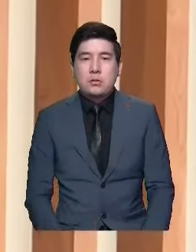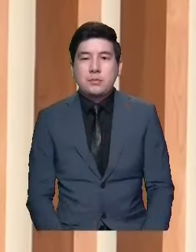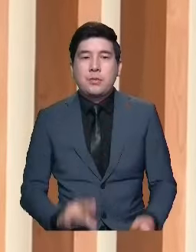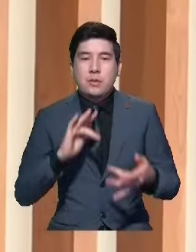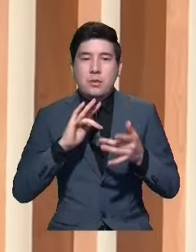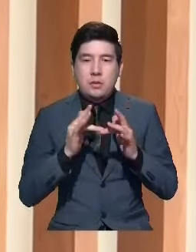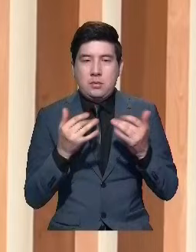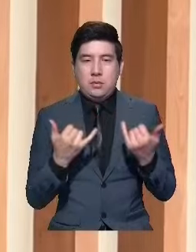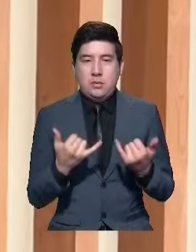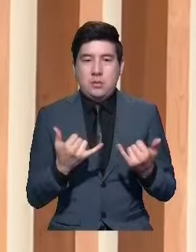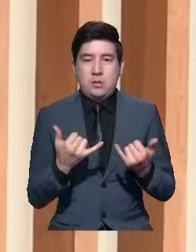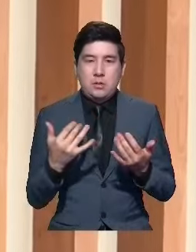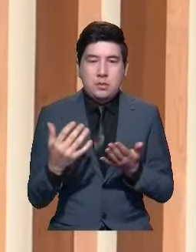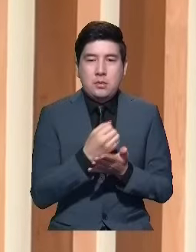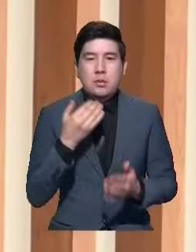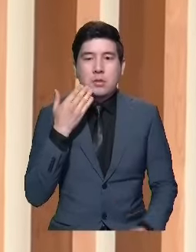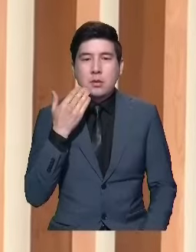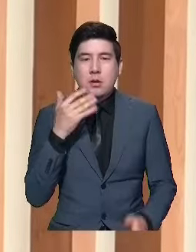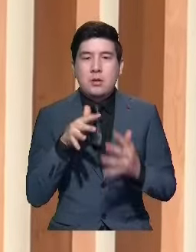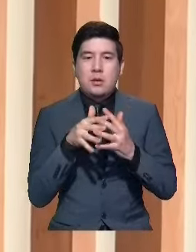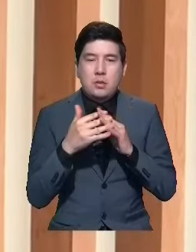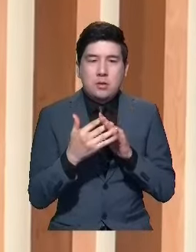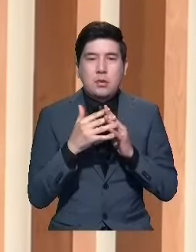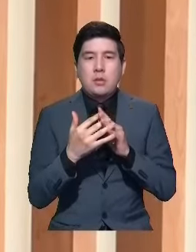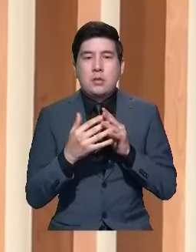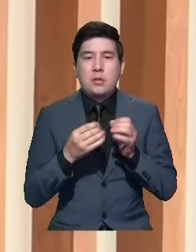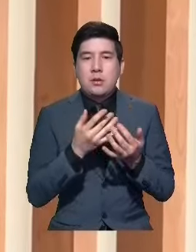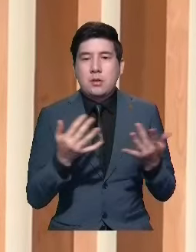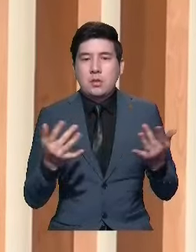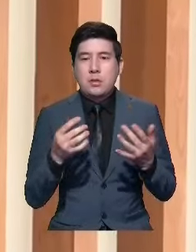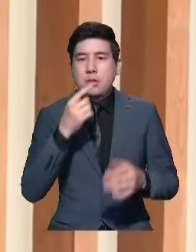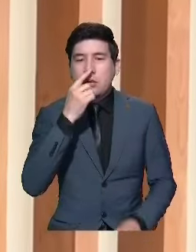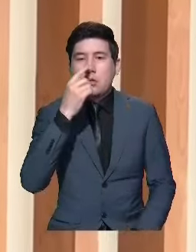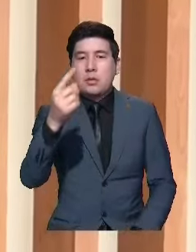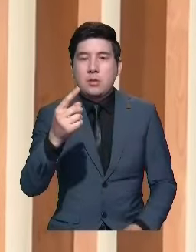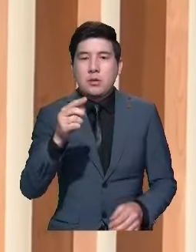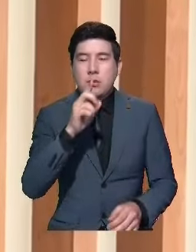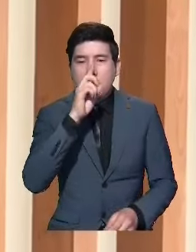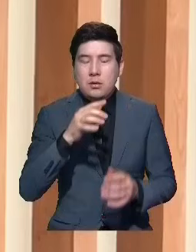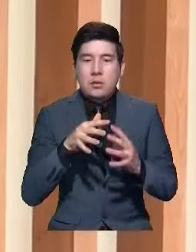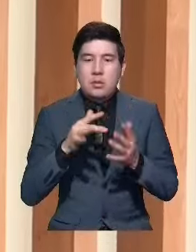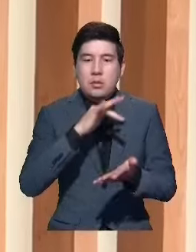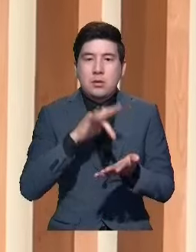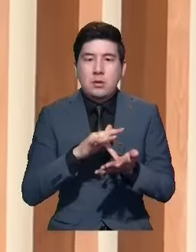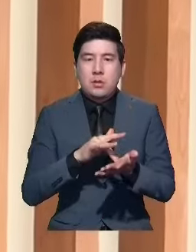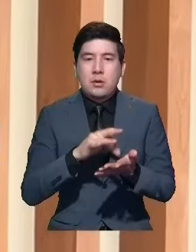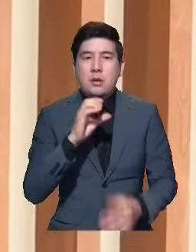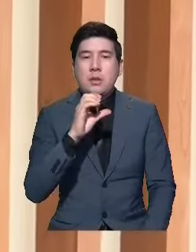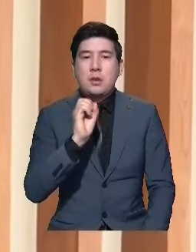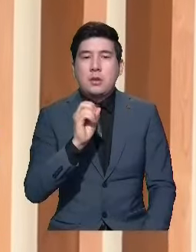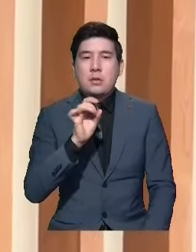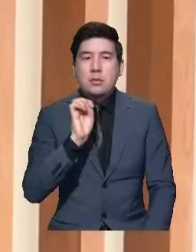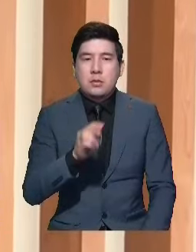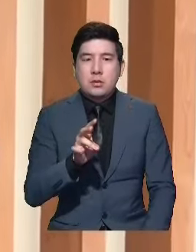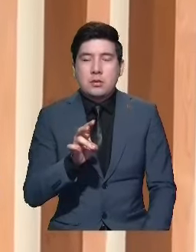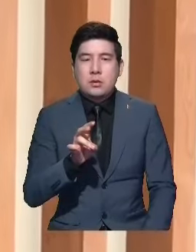таңда қолжетімділігі жетпей тұрған ауылды мекендерге, алыс елді мекендерге 100 секундына 100 мегабитке дейін